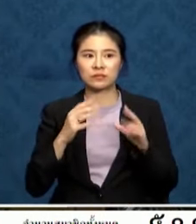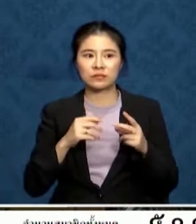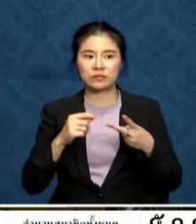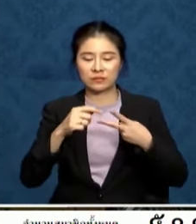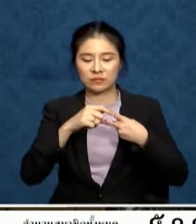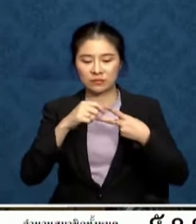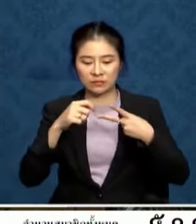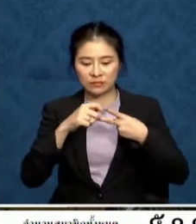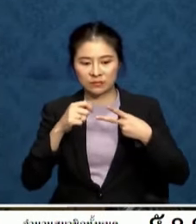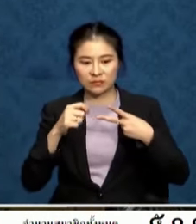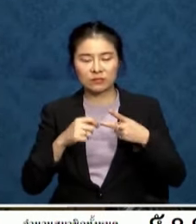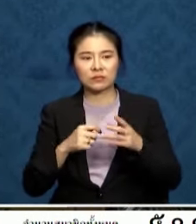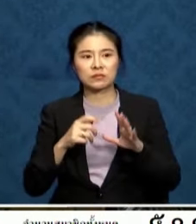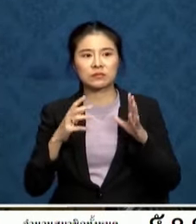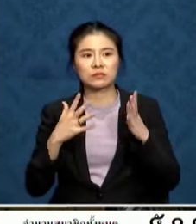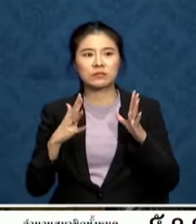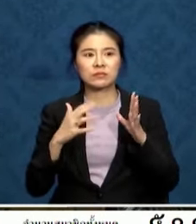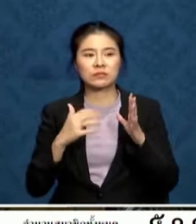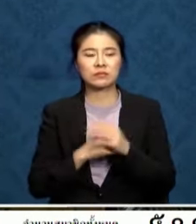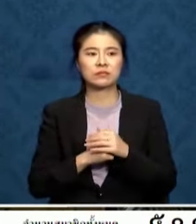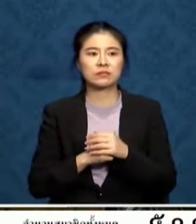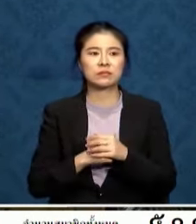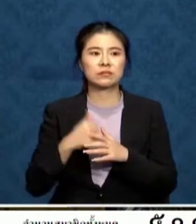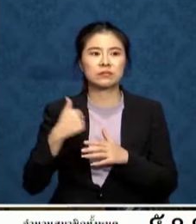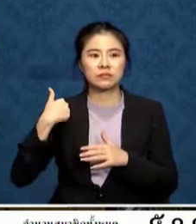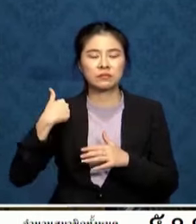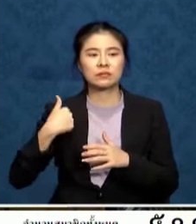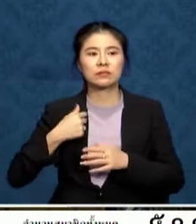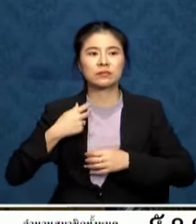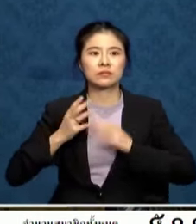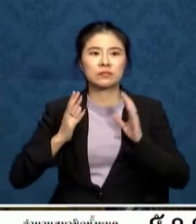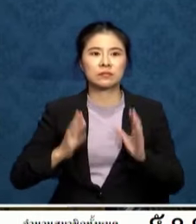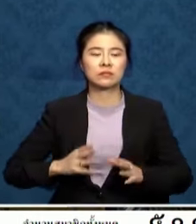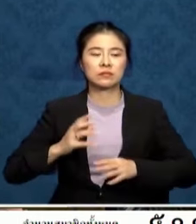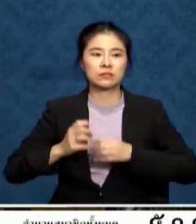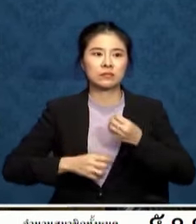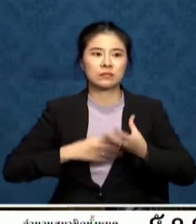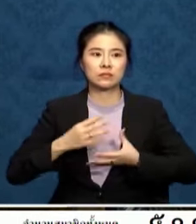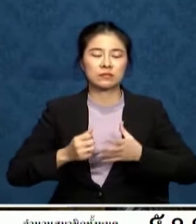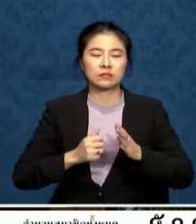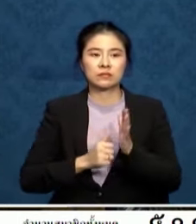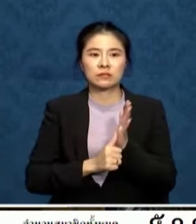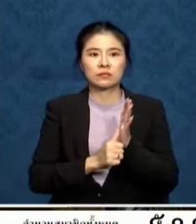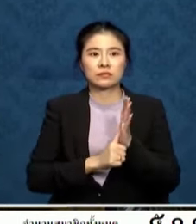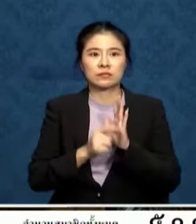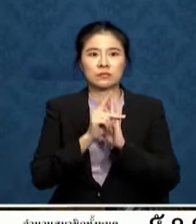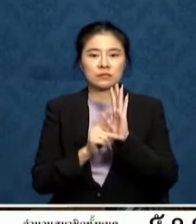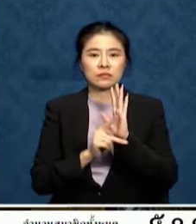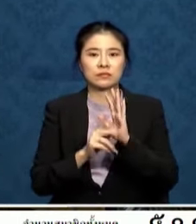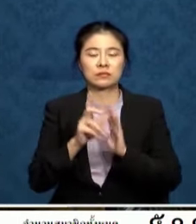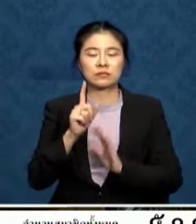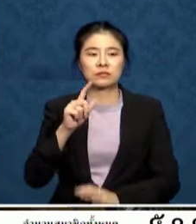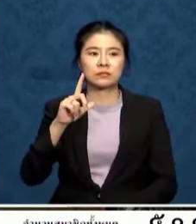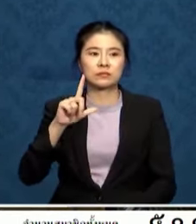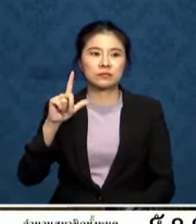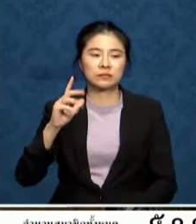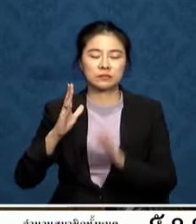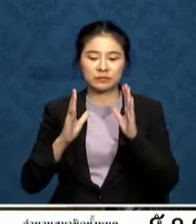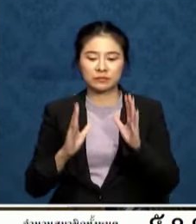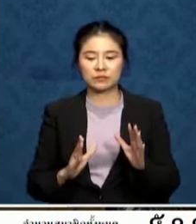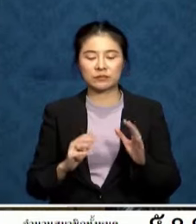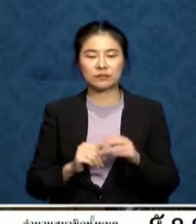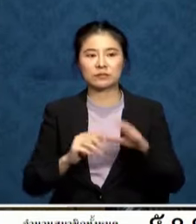ยหมายความว่าเช่นมีคนมาทำประชามติในเรื่องของการแก้รัฐธรรมนูญเพียง1ล้านคน